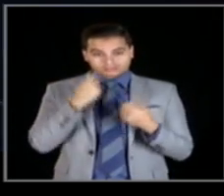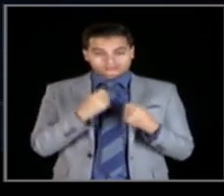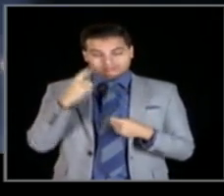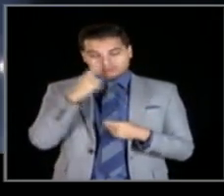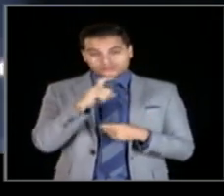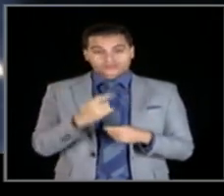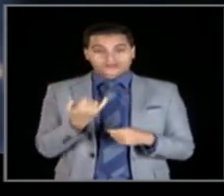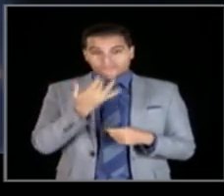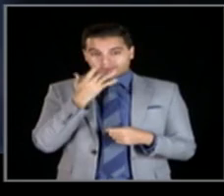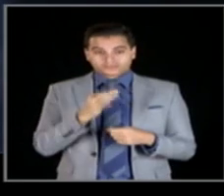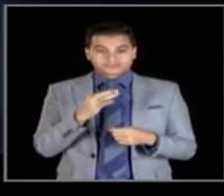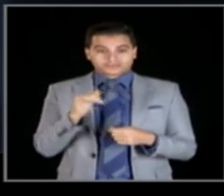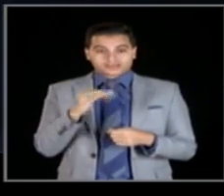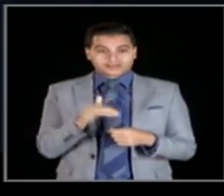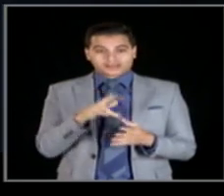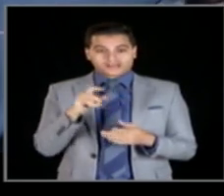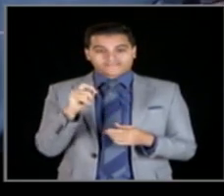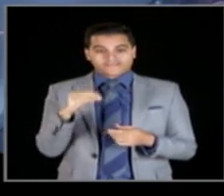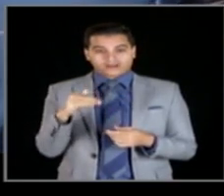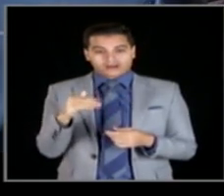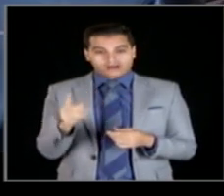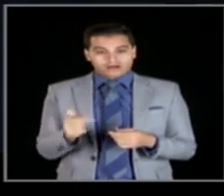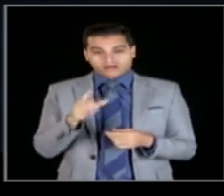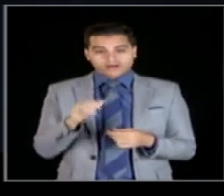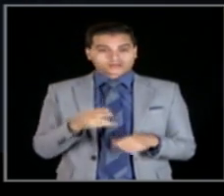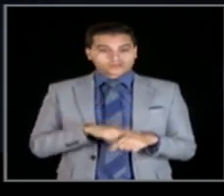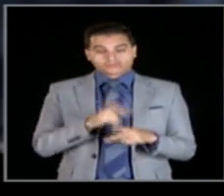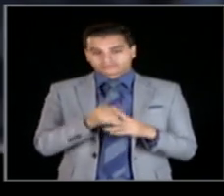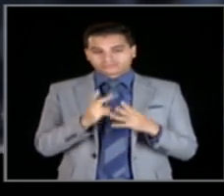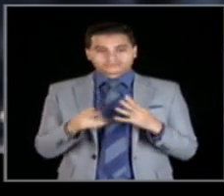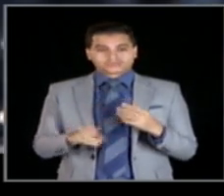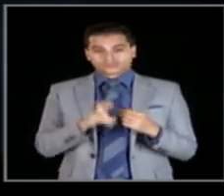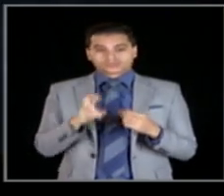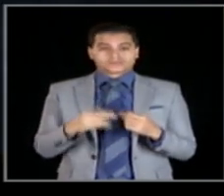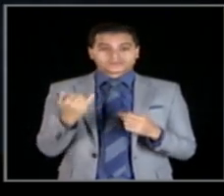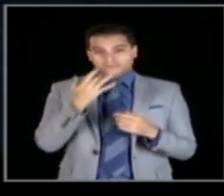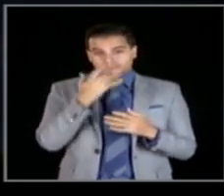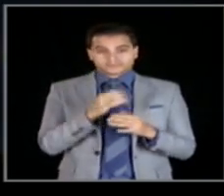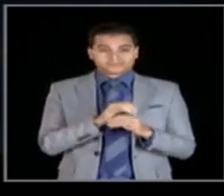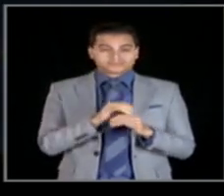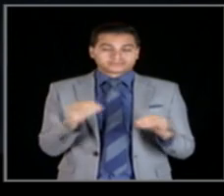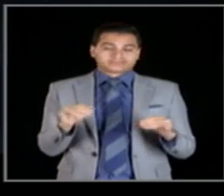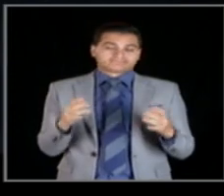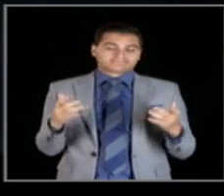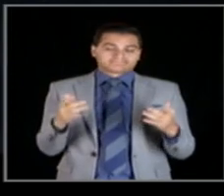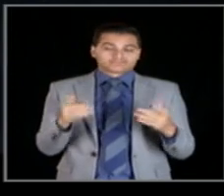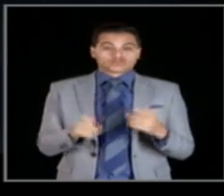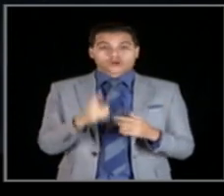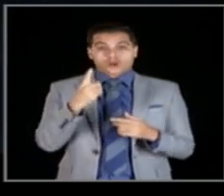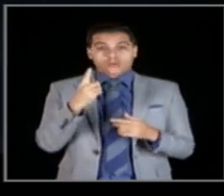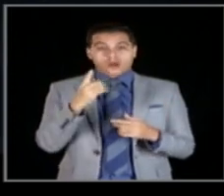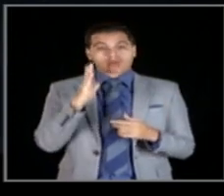اسئله كتير قوي سهله، يحيى الفخراني في المكيف صلاح، ولكن سؤال واحد ب 30 نقطه فعجله الحظ يخلي الضربه